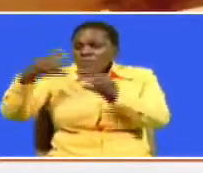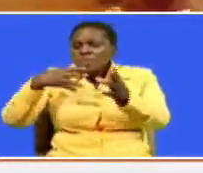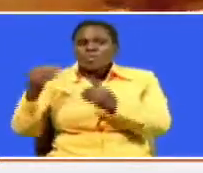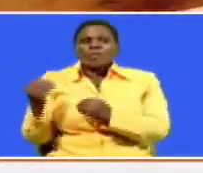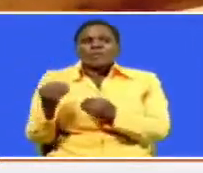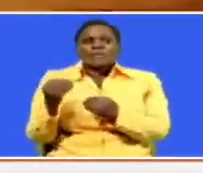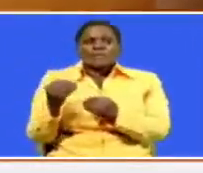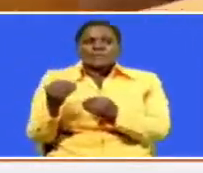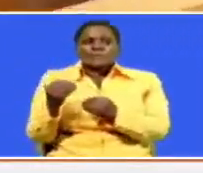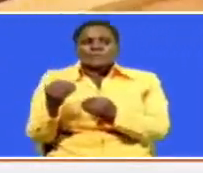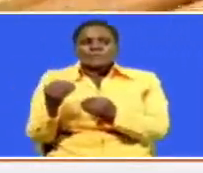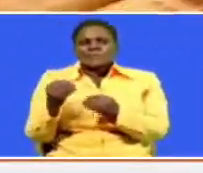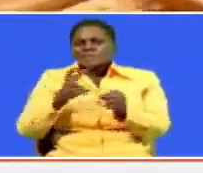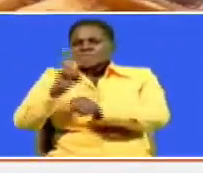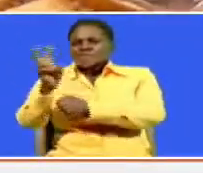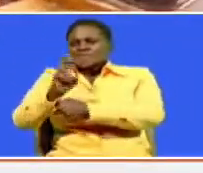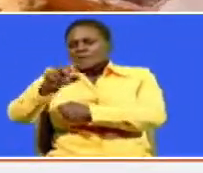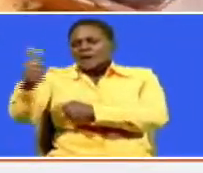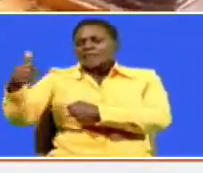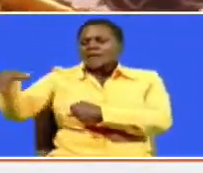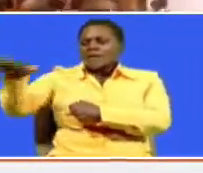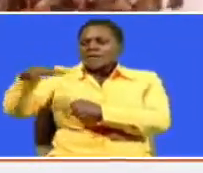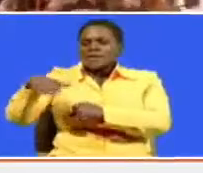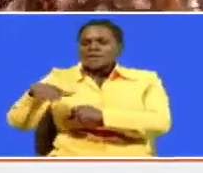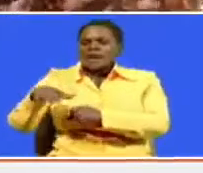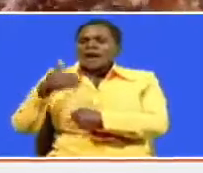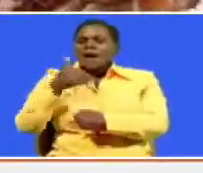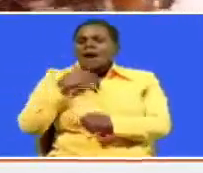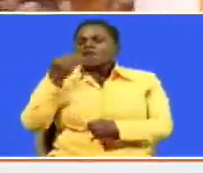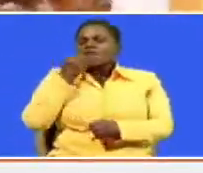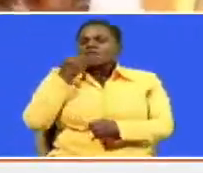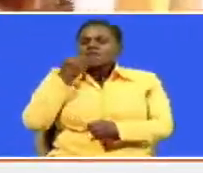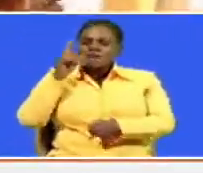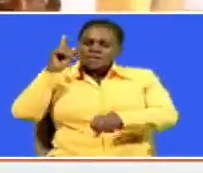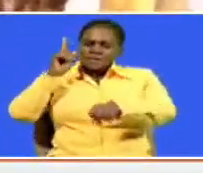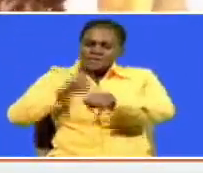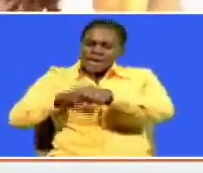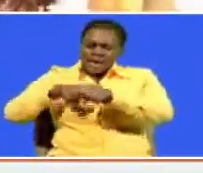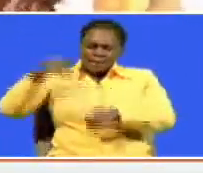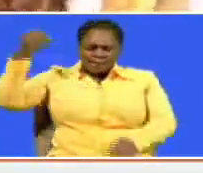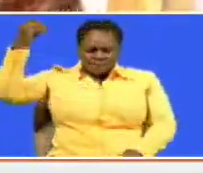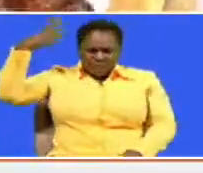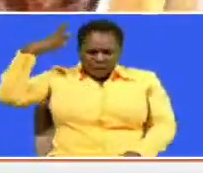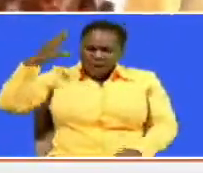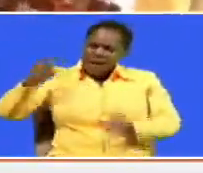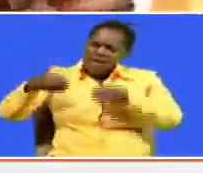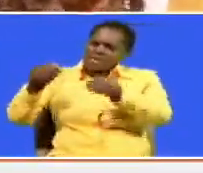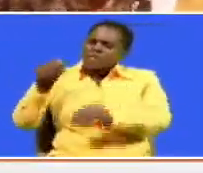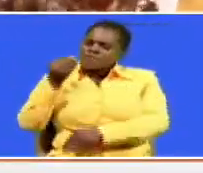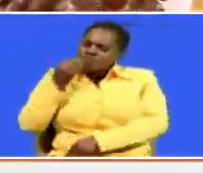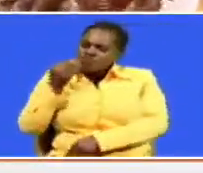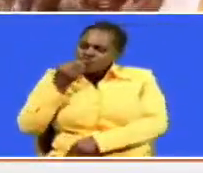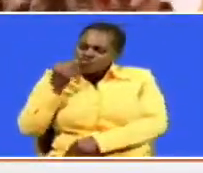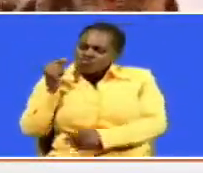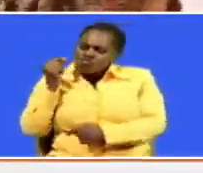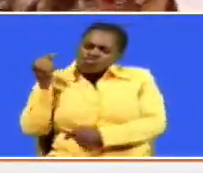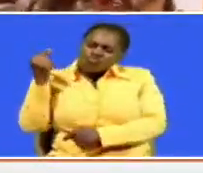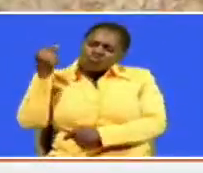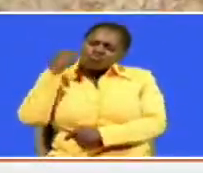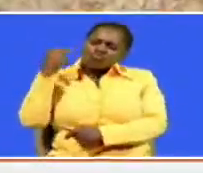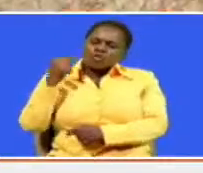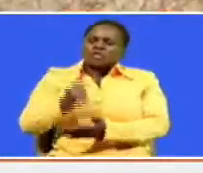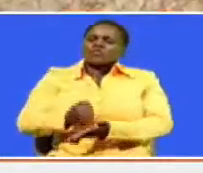tunasema absconding, wanaenda kutafuta makao mengine ambapo kuna chakula. Sasa wakati wa kiangazi ndio tunalisha hao nyuki waweze kukaa wakati wa